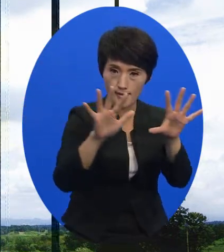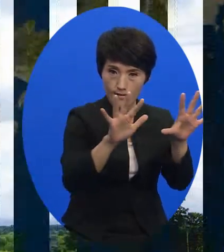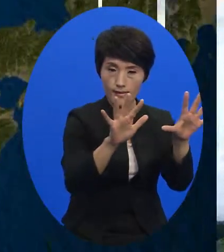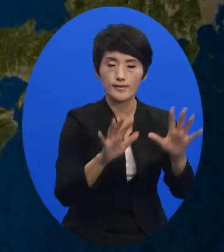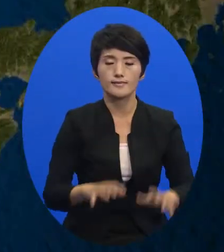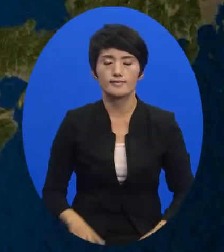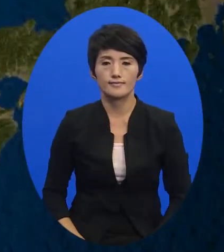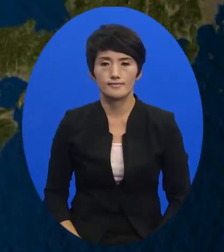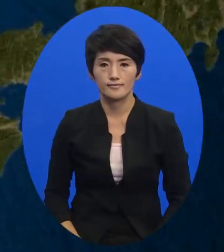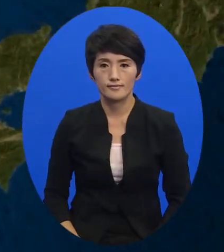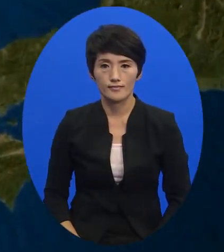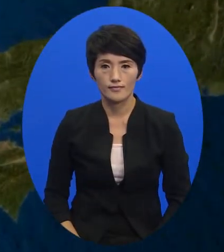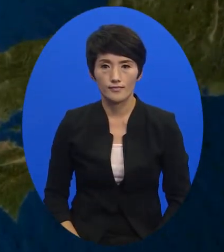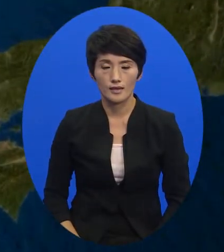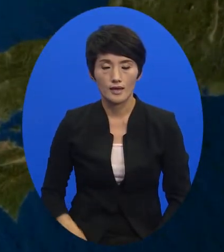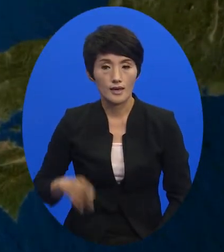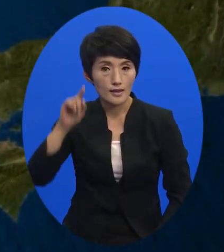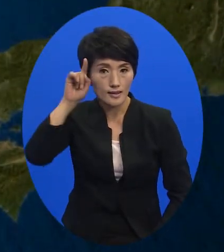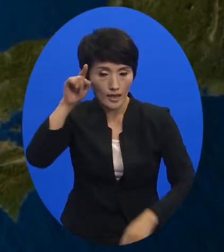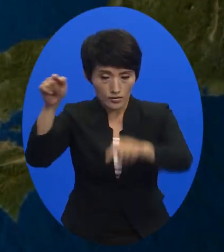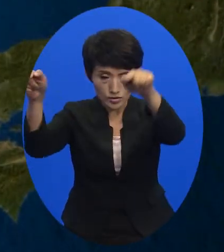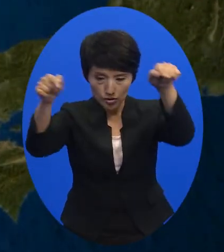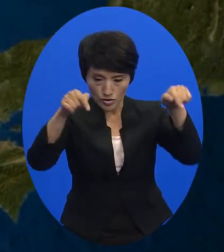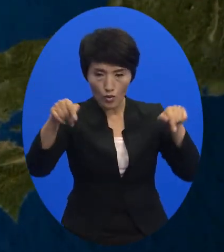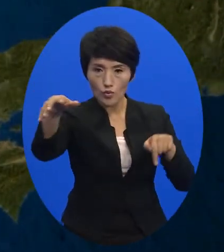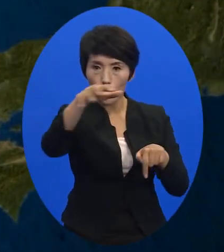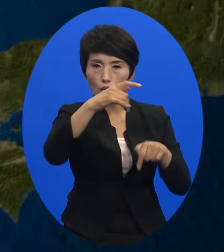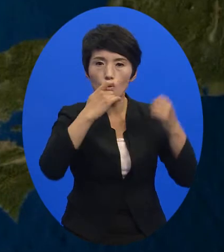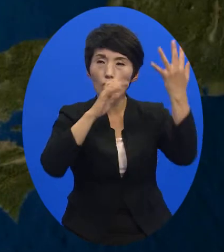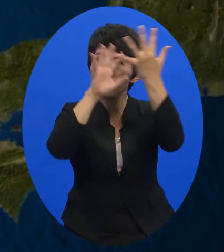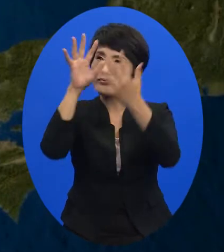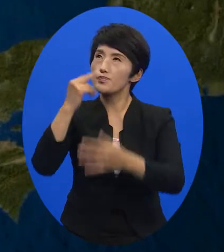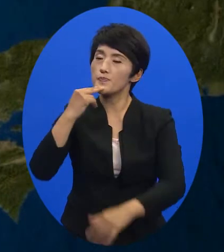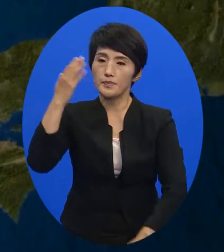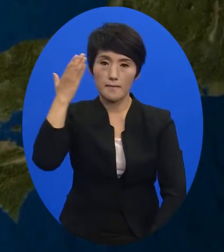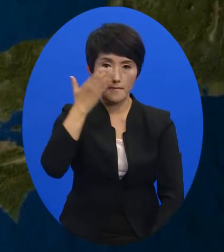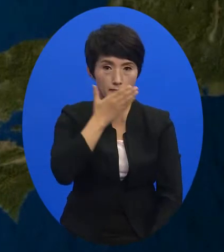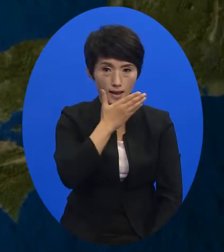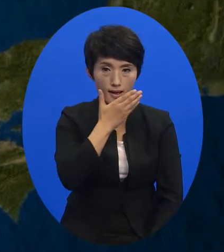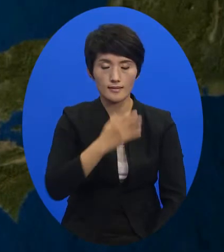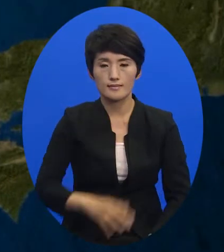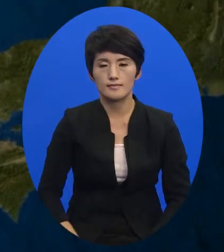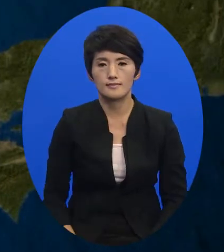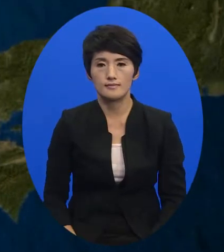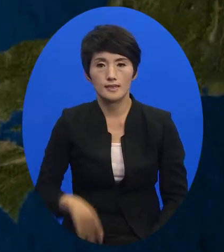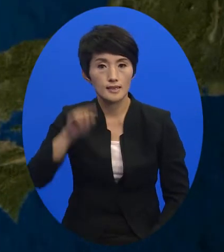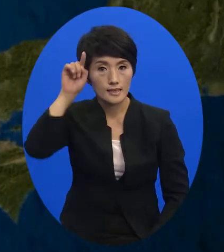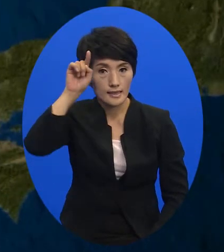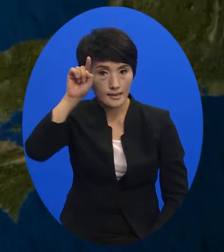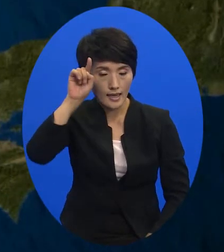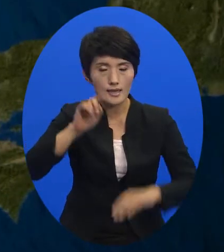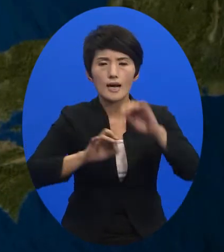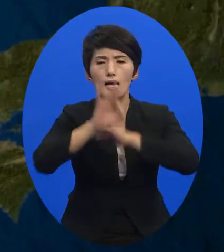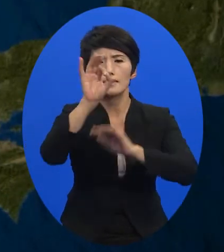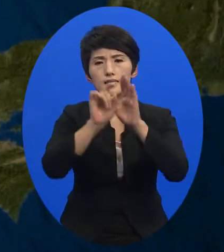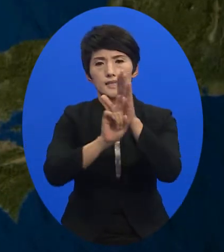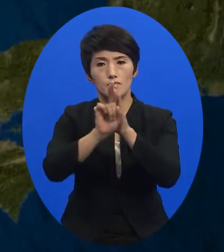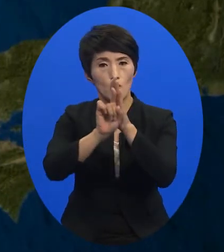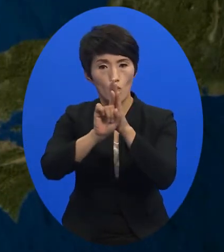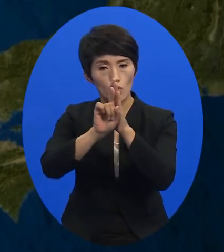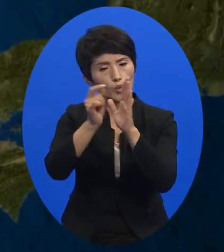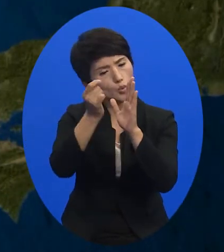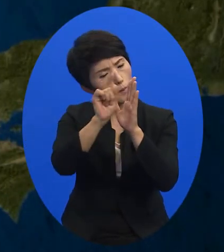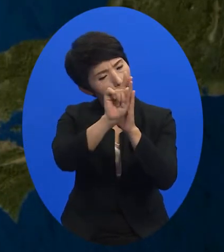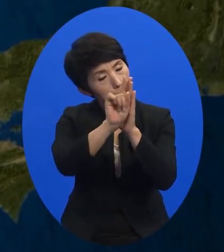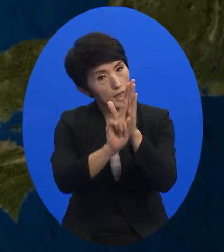받겠습니다. 때문에 내일은 전국이 대체로 맑은 날씨가 이어지겠습니다. 내일 아침 최저 기온은 오늘보다